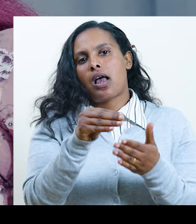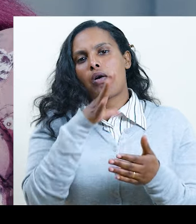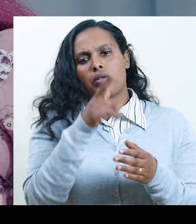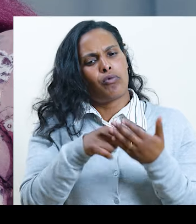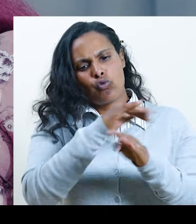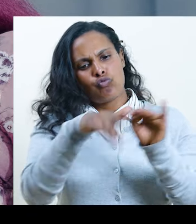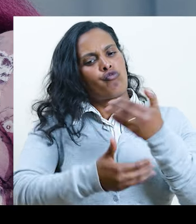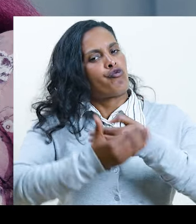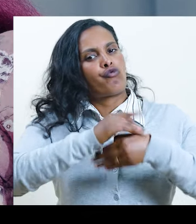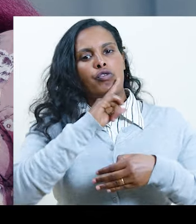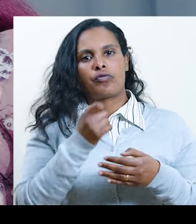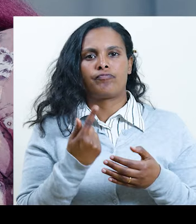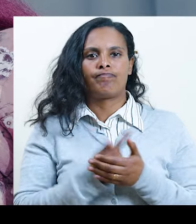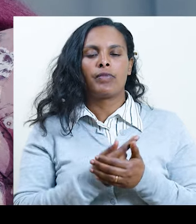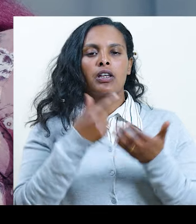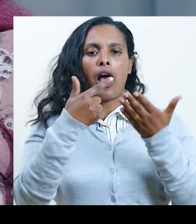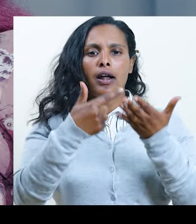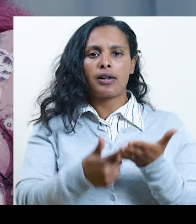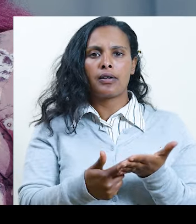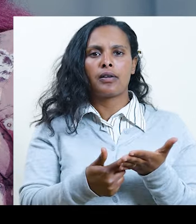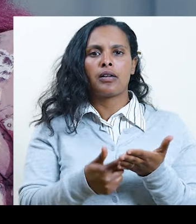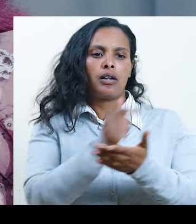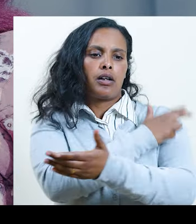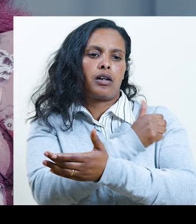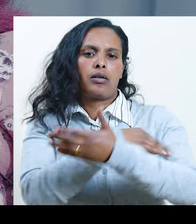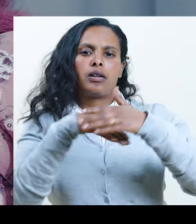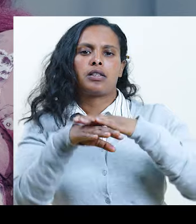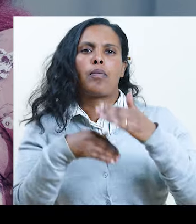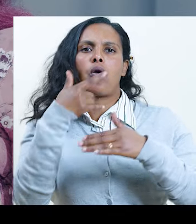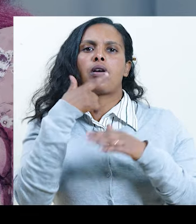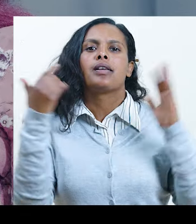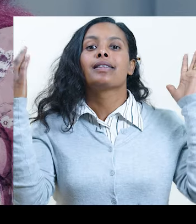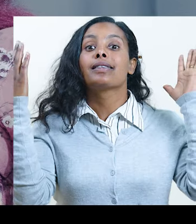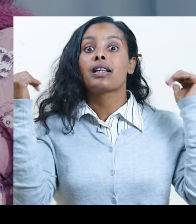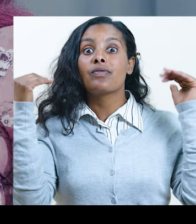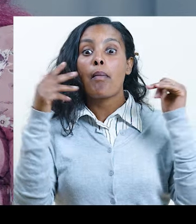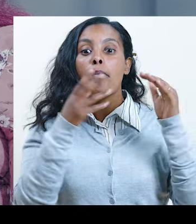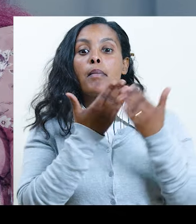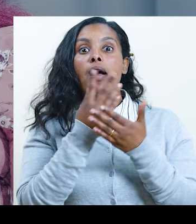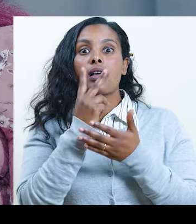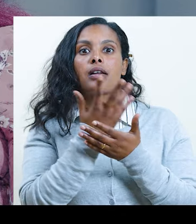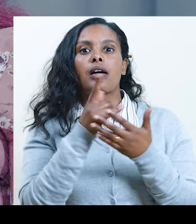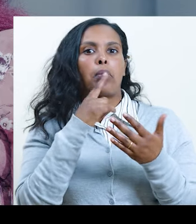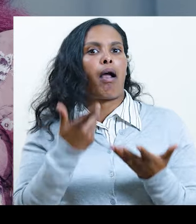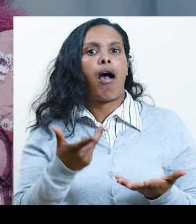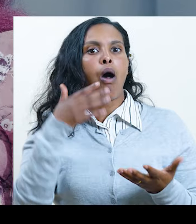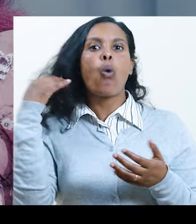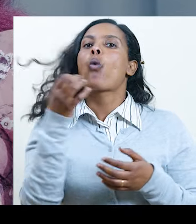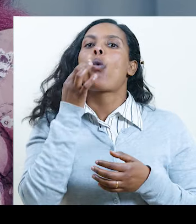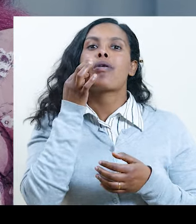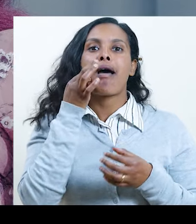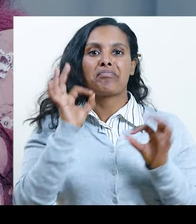ሳላረግ በነፃ ነው የምታከመውና የአይኑን ሕክምና ከዛ በኋላ ተስፋ የሚያሳዩ ነገሮችን ሳይ